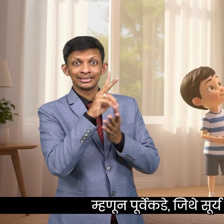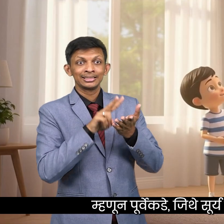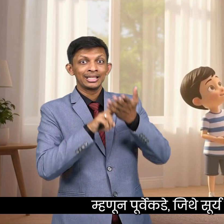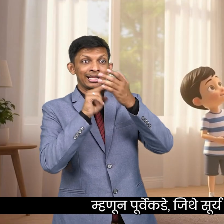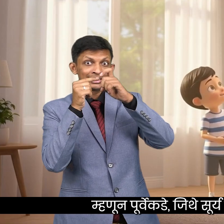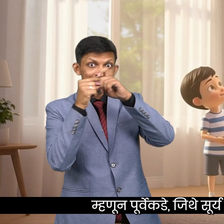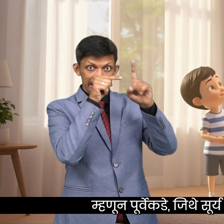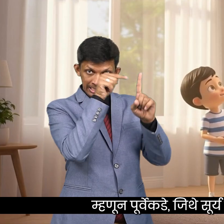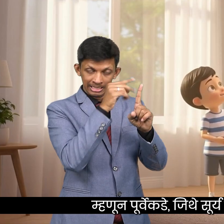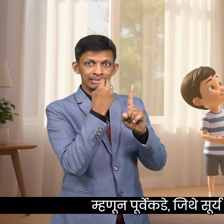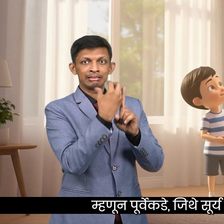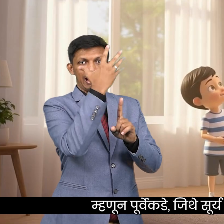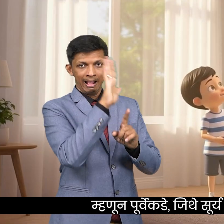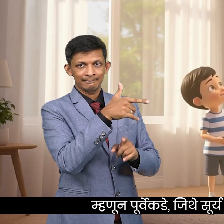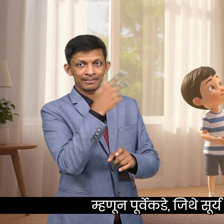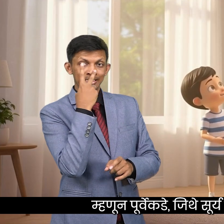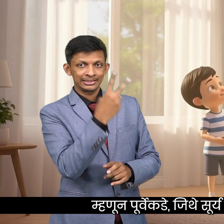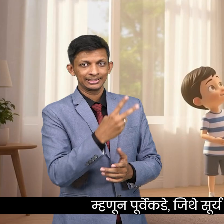ते वेगळ्या दिशेने आहे.